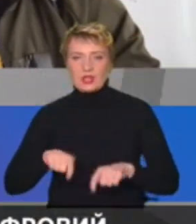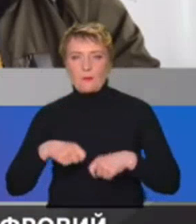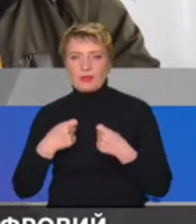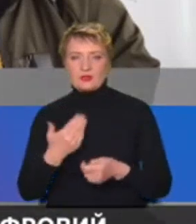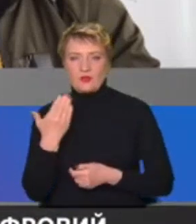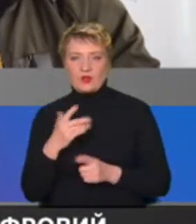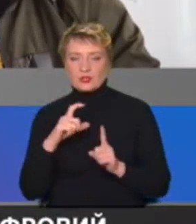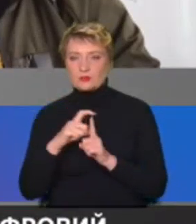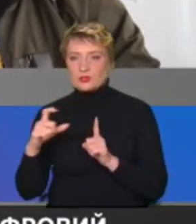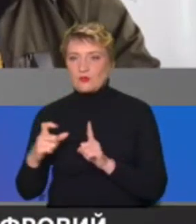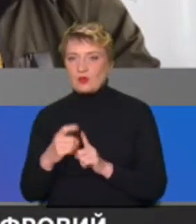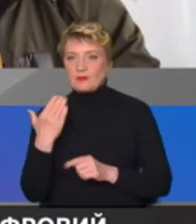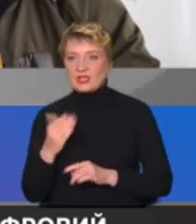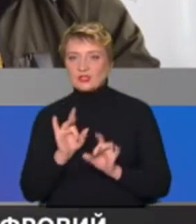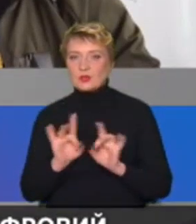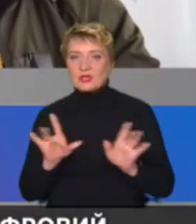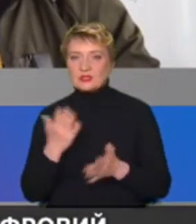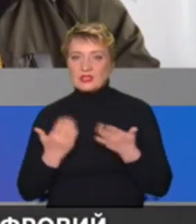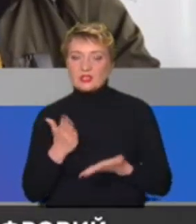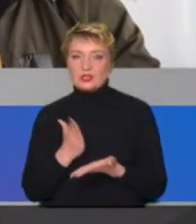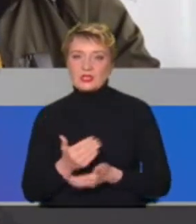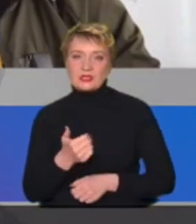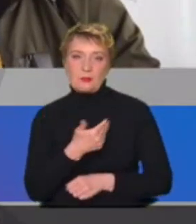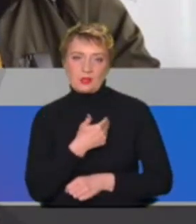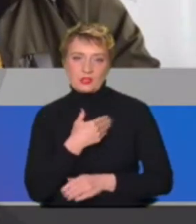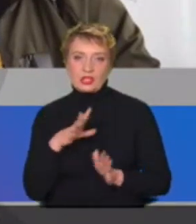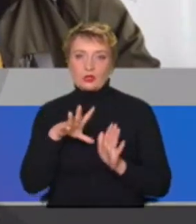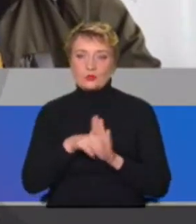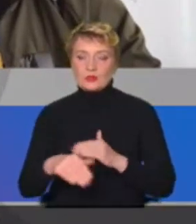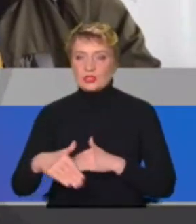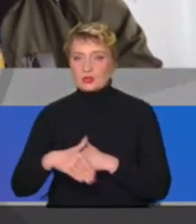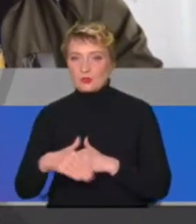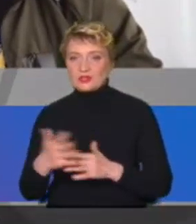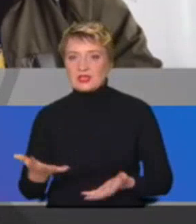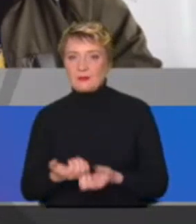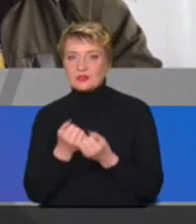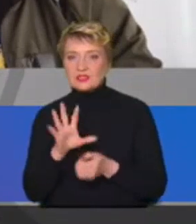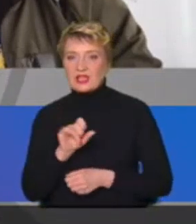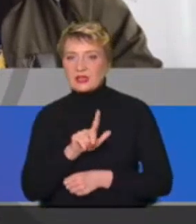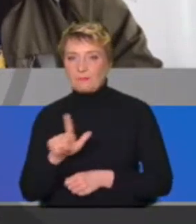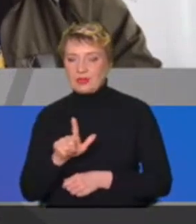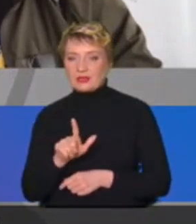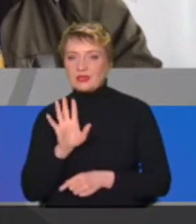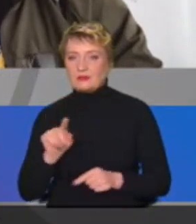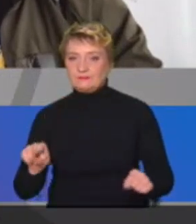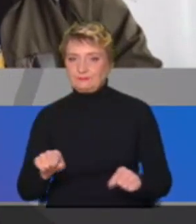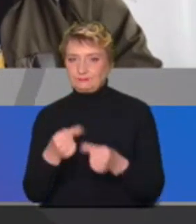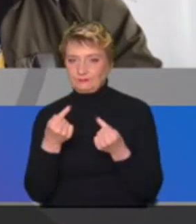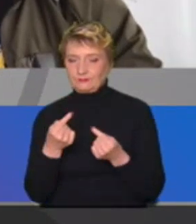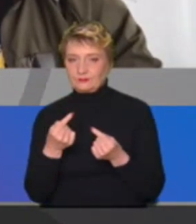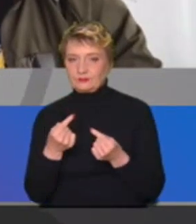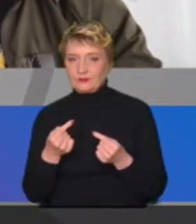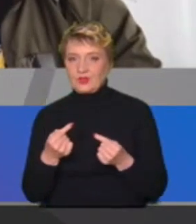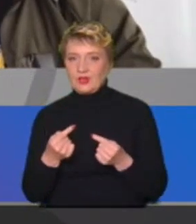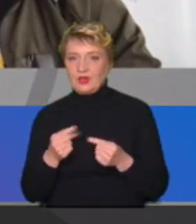ваші слова нашим глядачам, якщо ще є бажання долучитися до допомоги, підтримки, аби Ірпінь якомога швидше теж розквіт. Будь ласка,